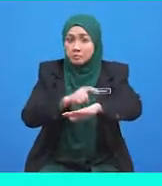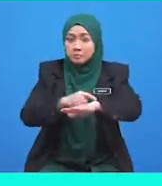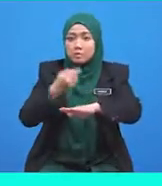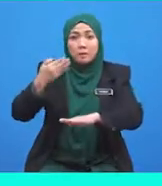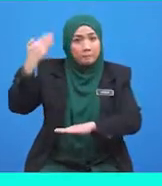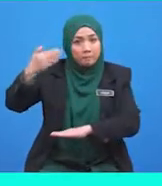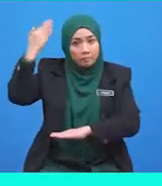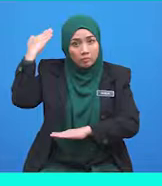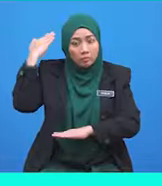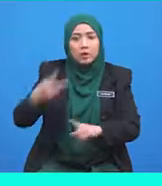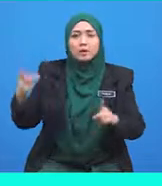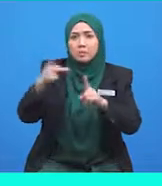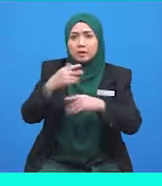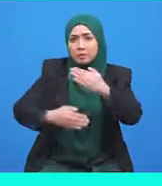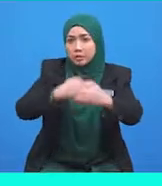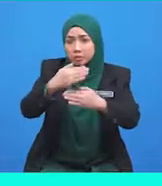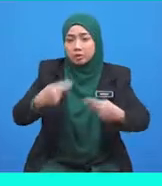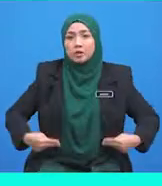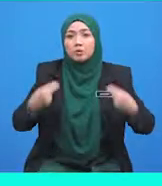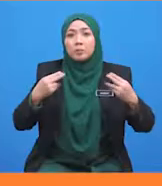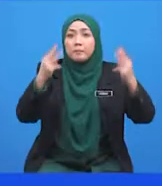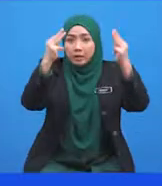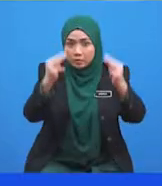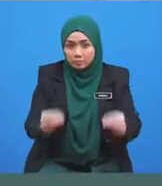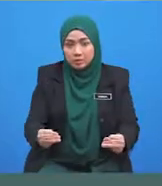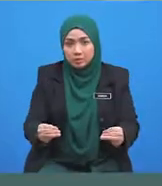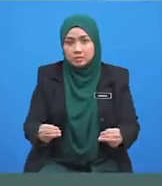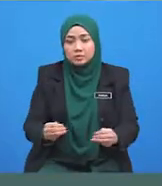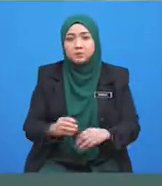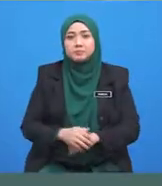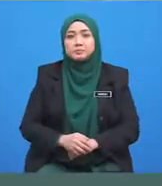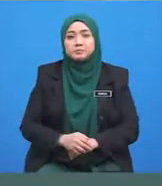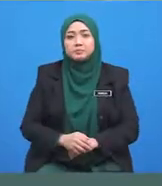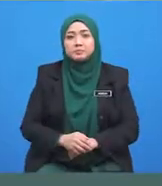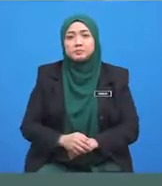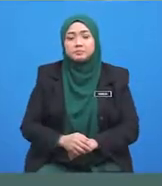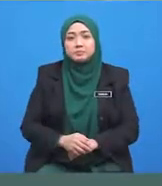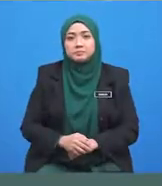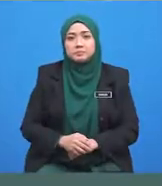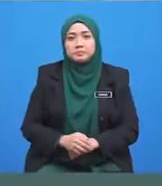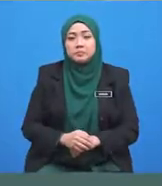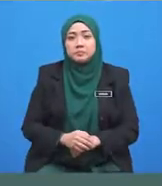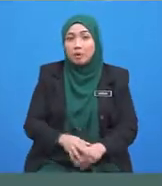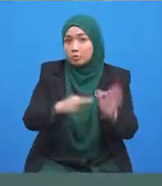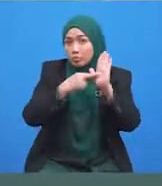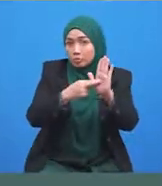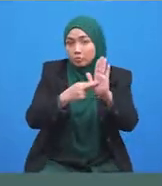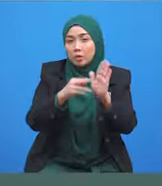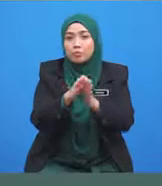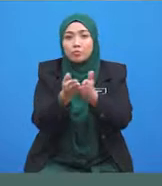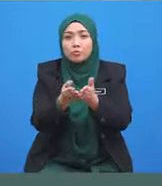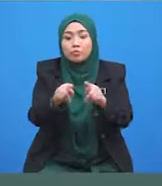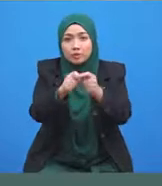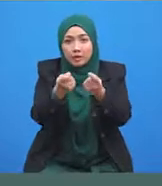Kemajuan Kehidupan Manusia Sejarah Tingkatan 1. Murid-murid boleh membuat rujukan pada buku teks pada muka surat